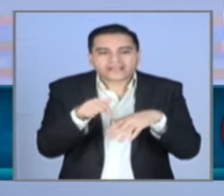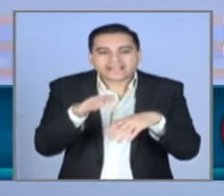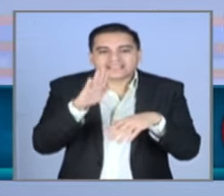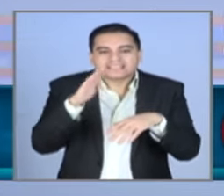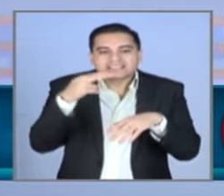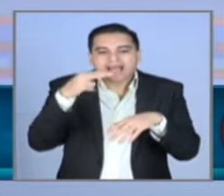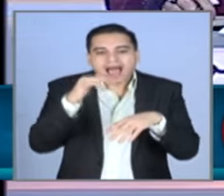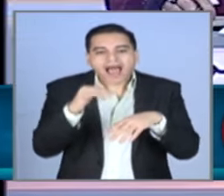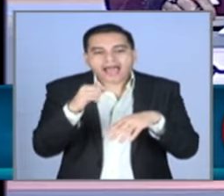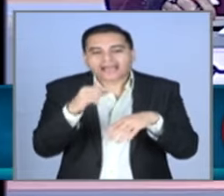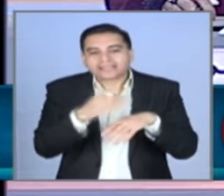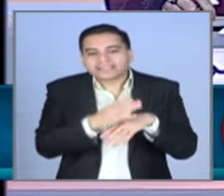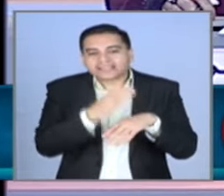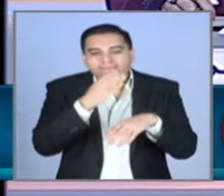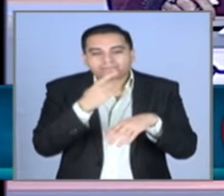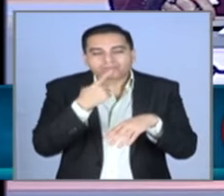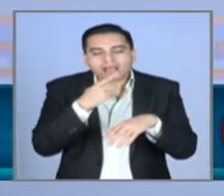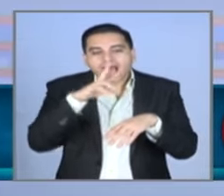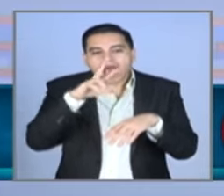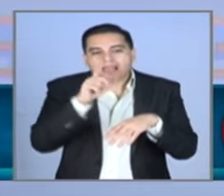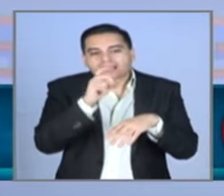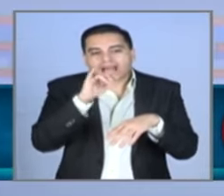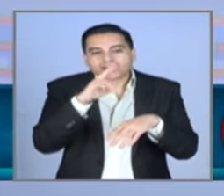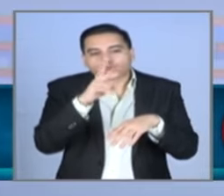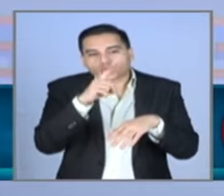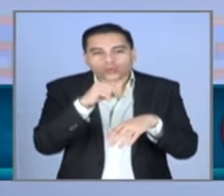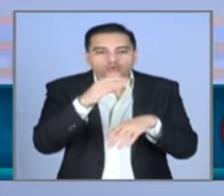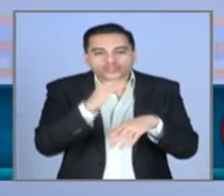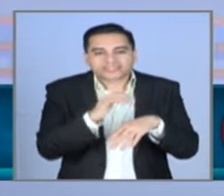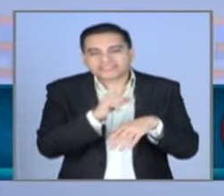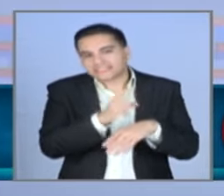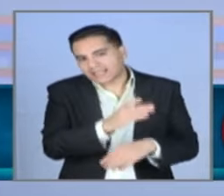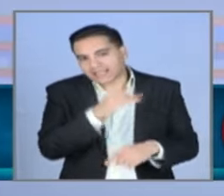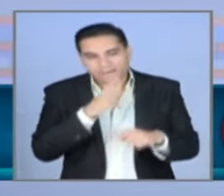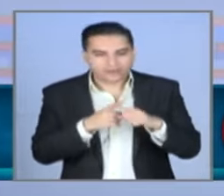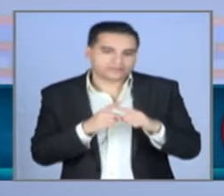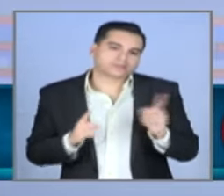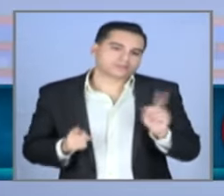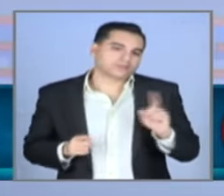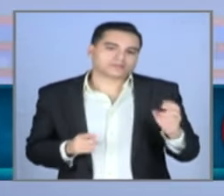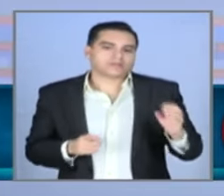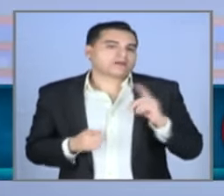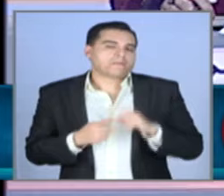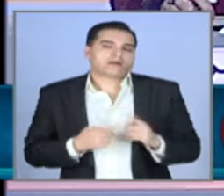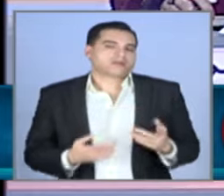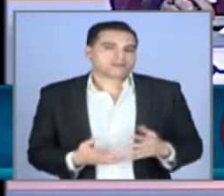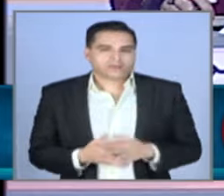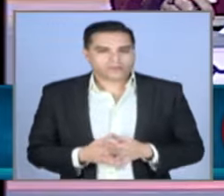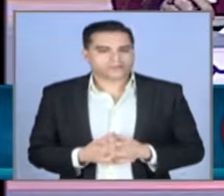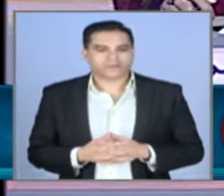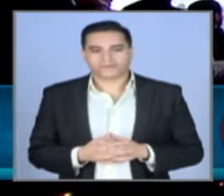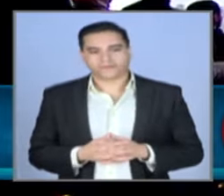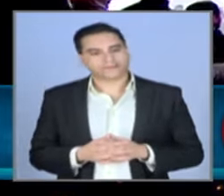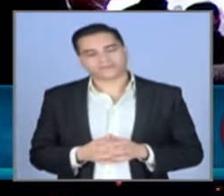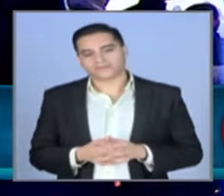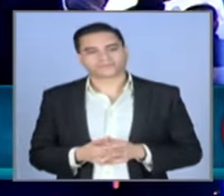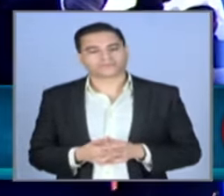الابن. النيتروجين؟ لا طبعا. طبعا نيتروجين. إجابة خاطئة.